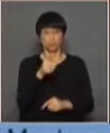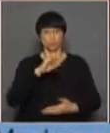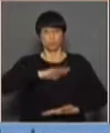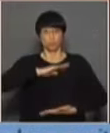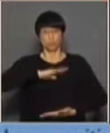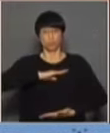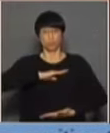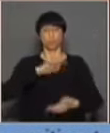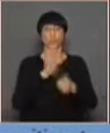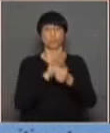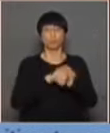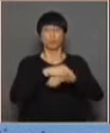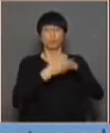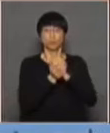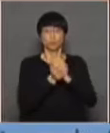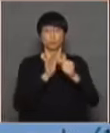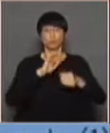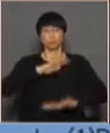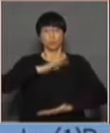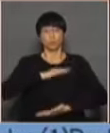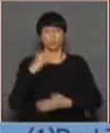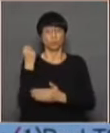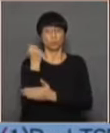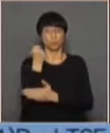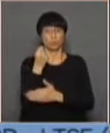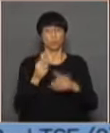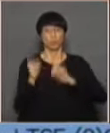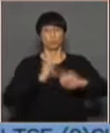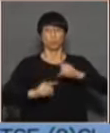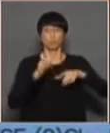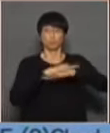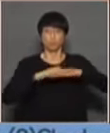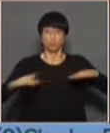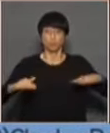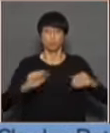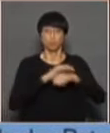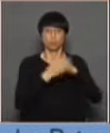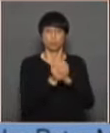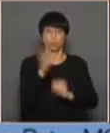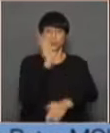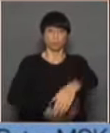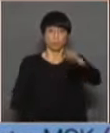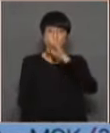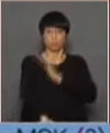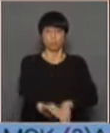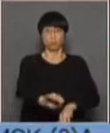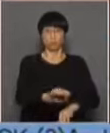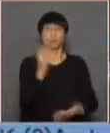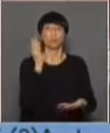便是为国家争人格。自由平等的国家不是一群奴才做得起来